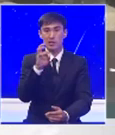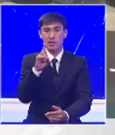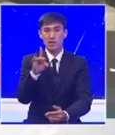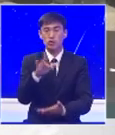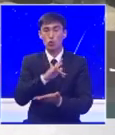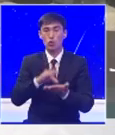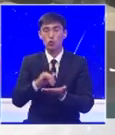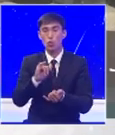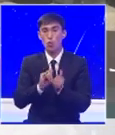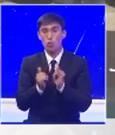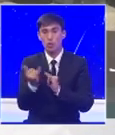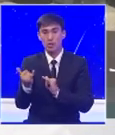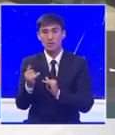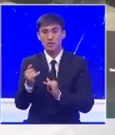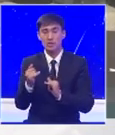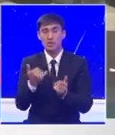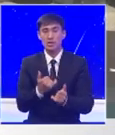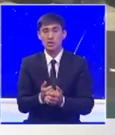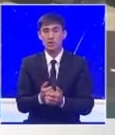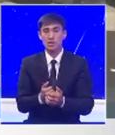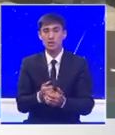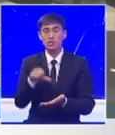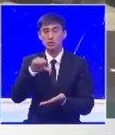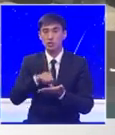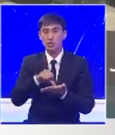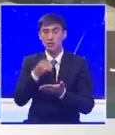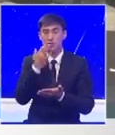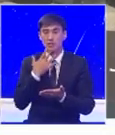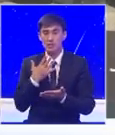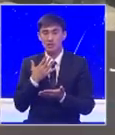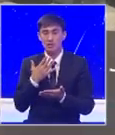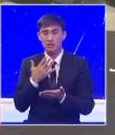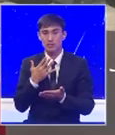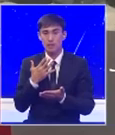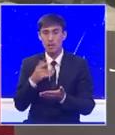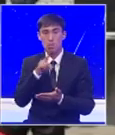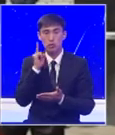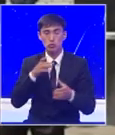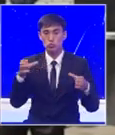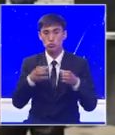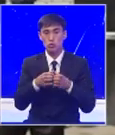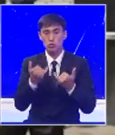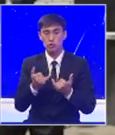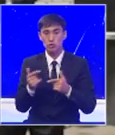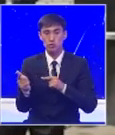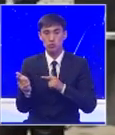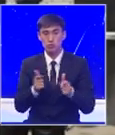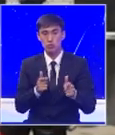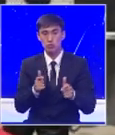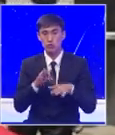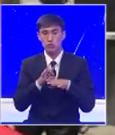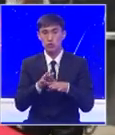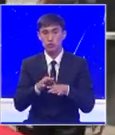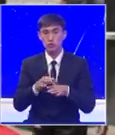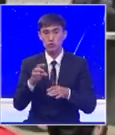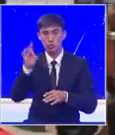с города Уральска, Западно-Казахстанской области, член национальной молодежной сборной. Сейчас идет подготовка к чемпионату мира